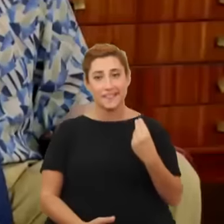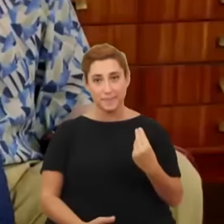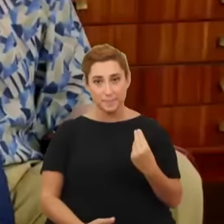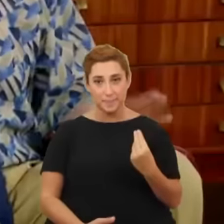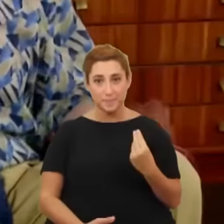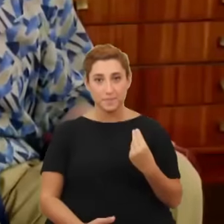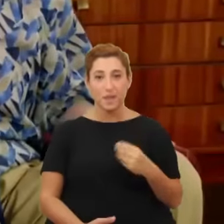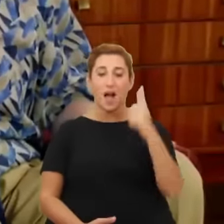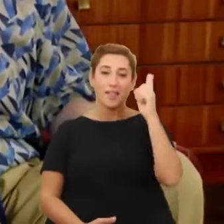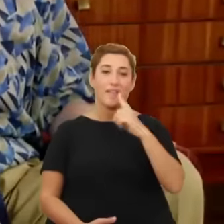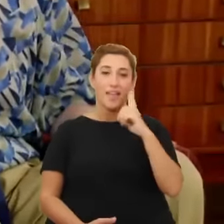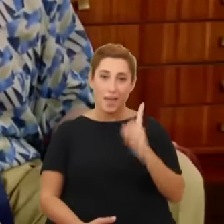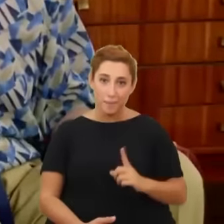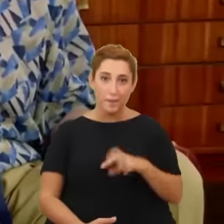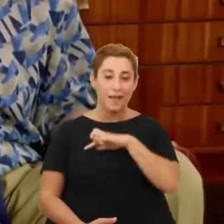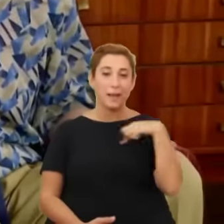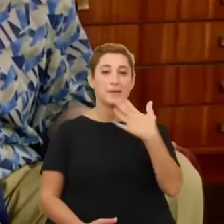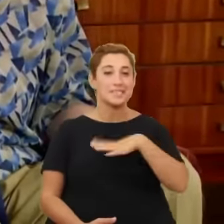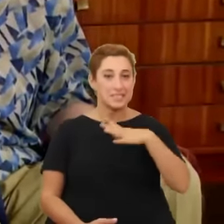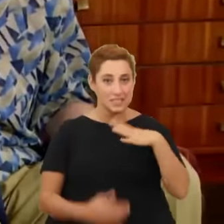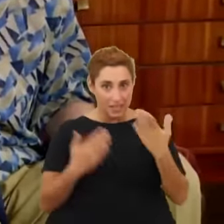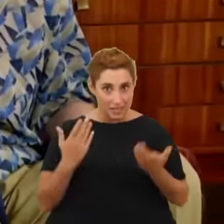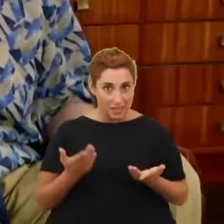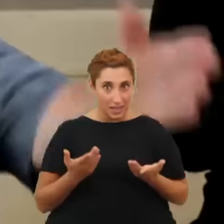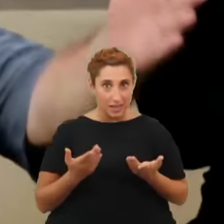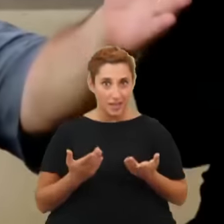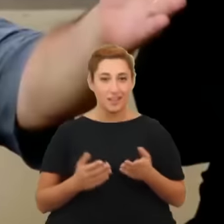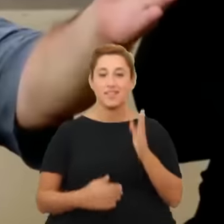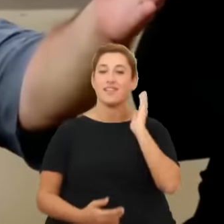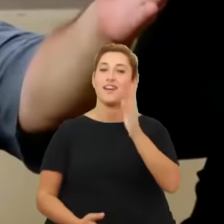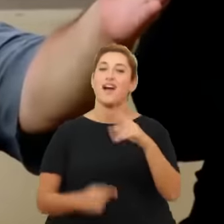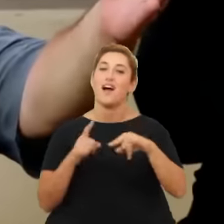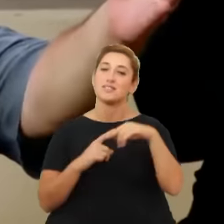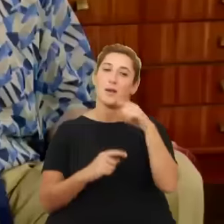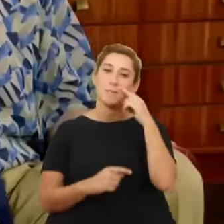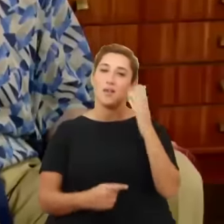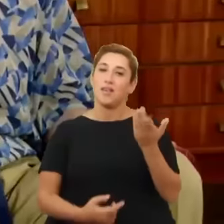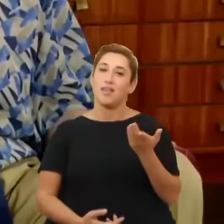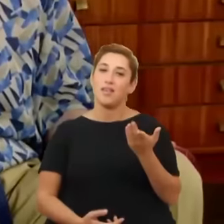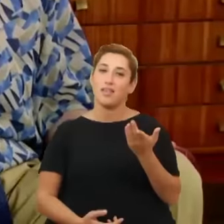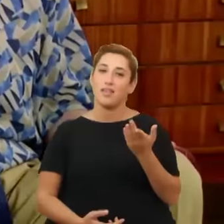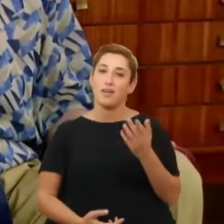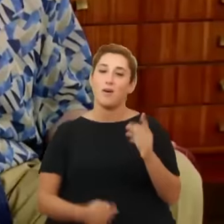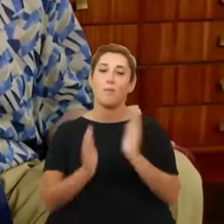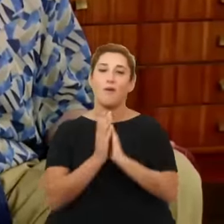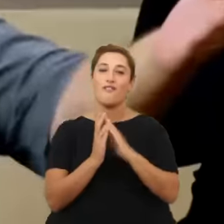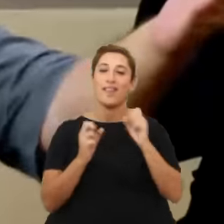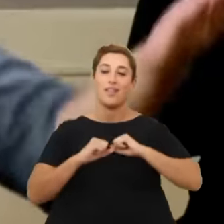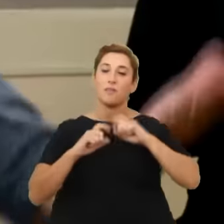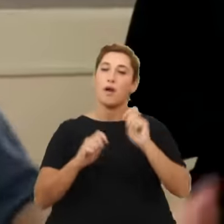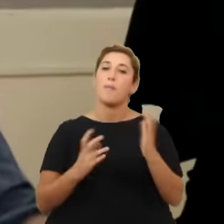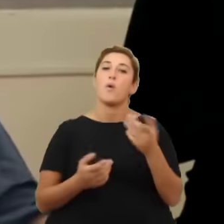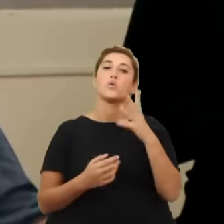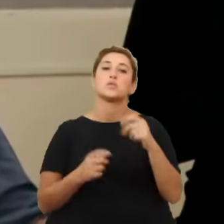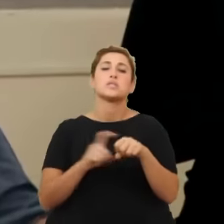Efendim, Allah'ın emri, peygamberin kavliyle... Ya ilahi Hasan Bey ya. Bir de prova yapıyor burada ya. Ya